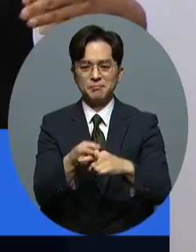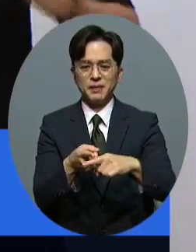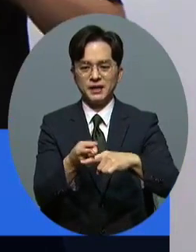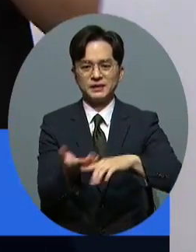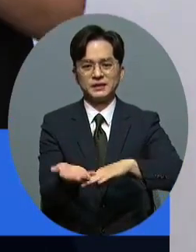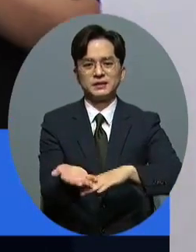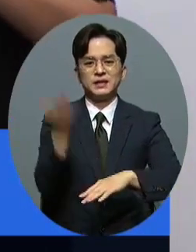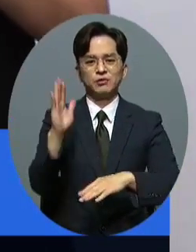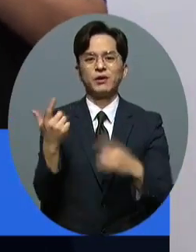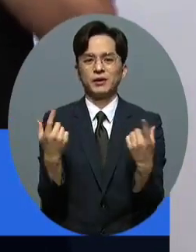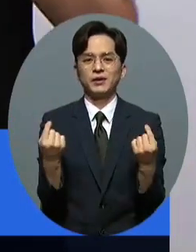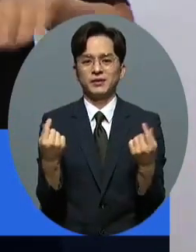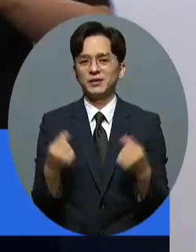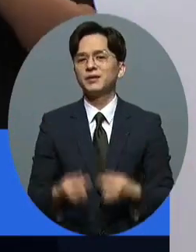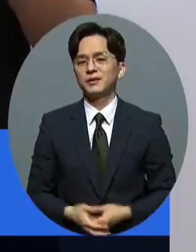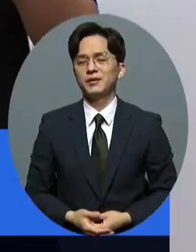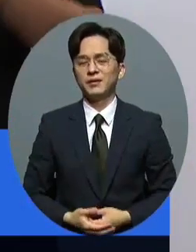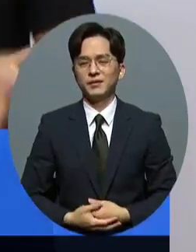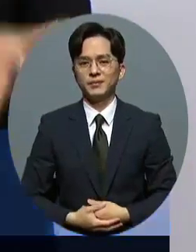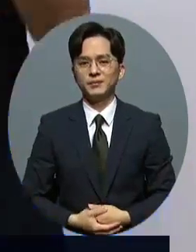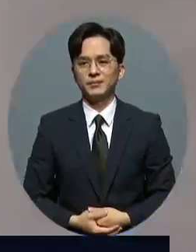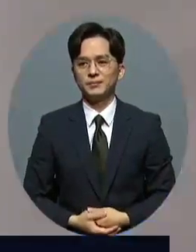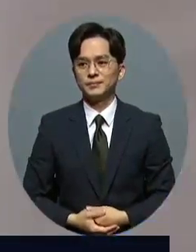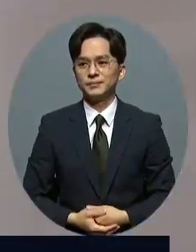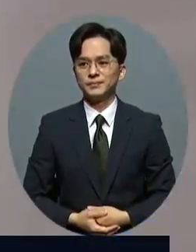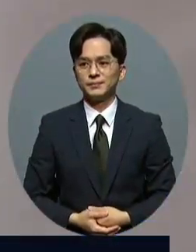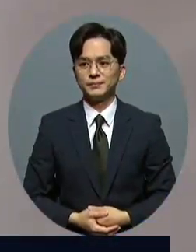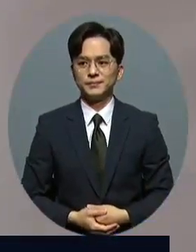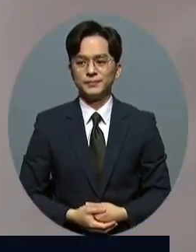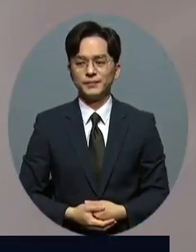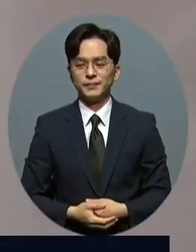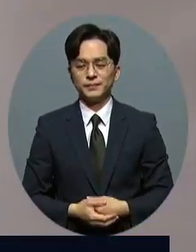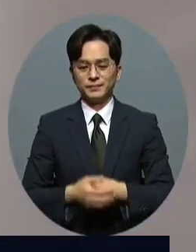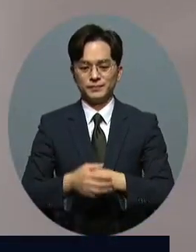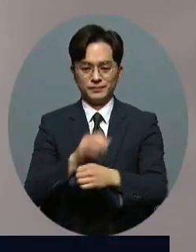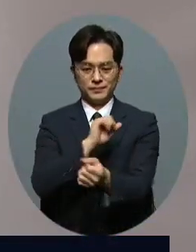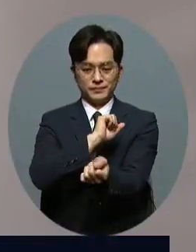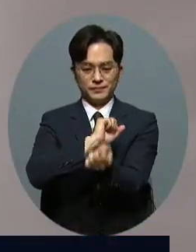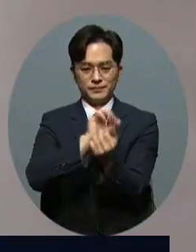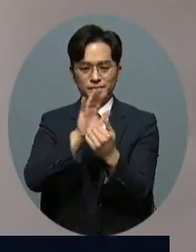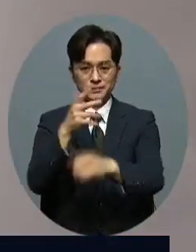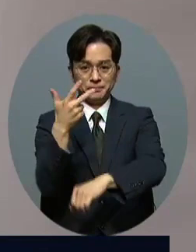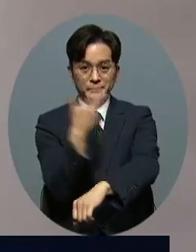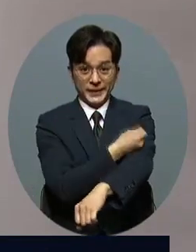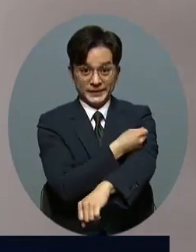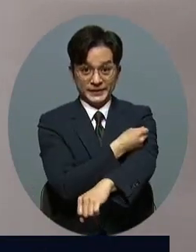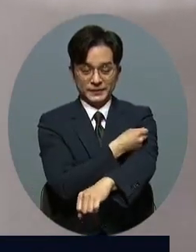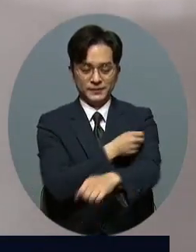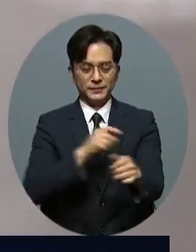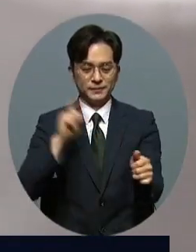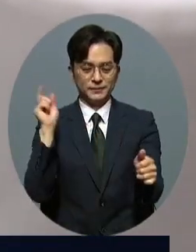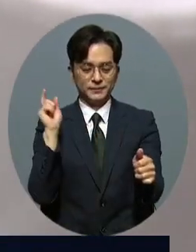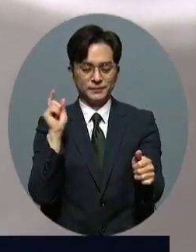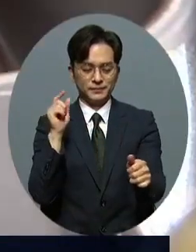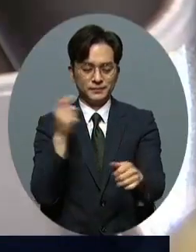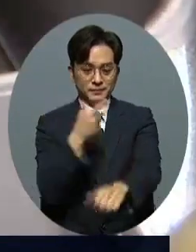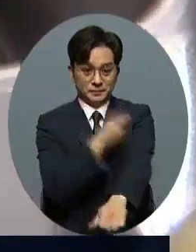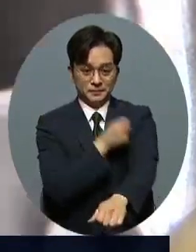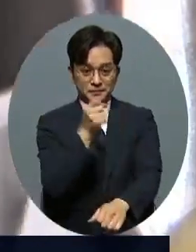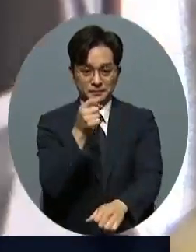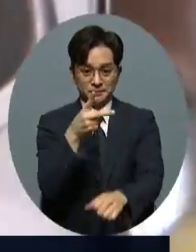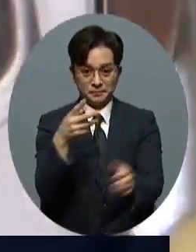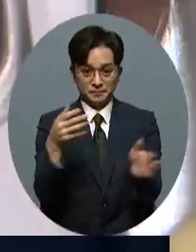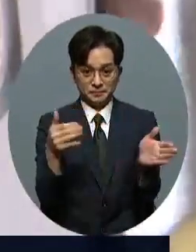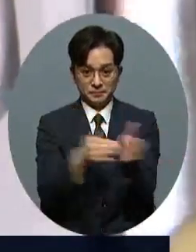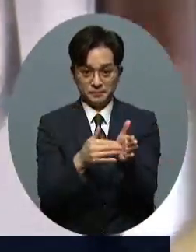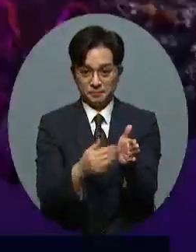유행을 지금 주도하고 있는 것으로 판단이 되고, 백신 접종 완료자를 뚫고 가는 이른바 돌파 감염도